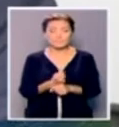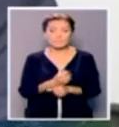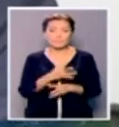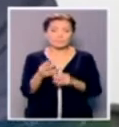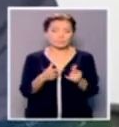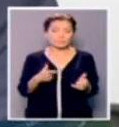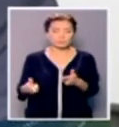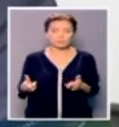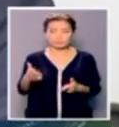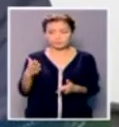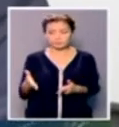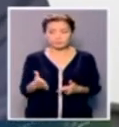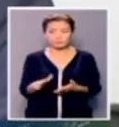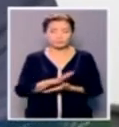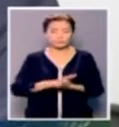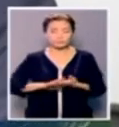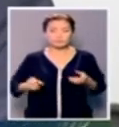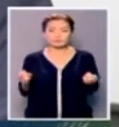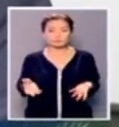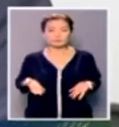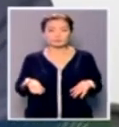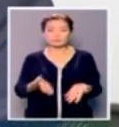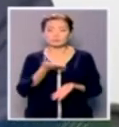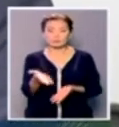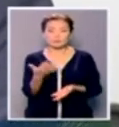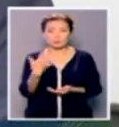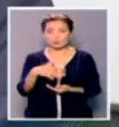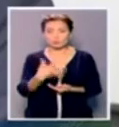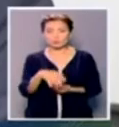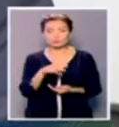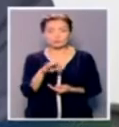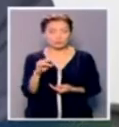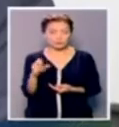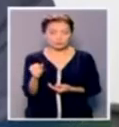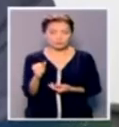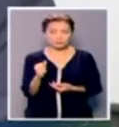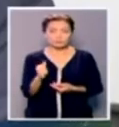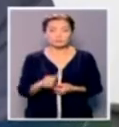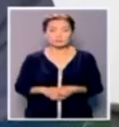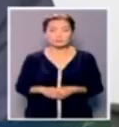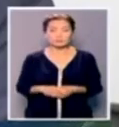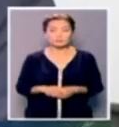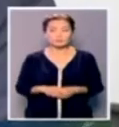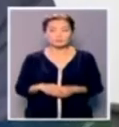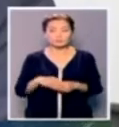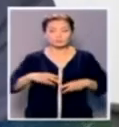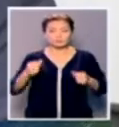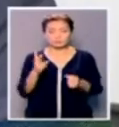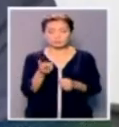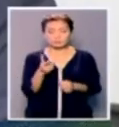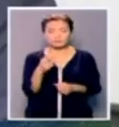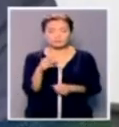себетін құрылғы дайындыққа келтірілді. Сонымен қатар 50 тонна тайғаққа қарсы материалымен 2